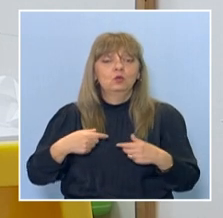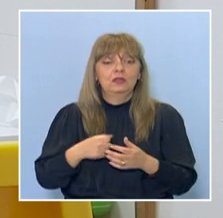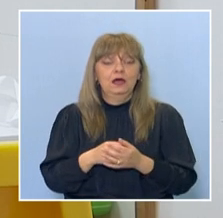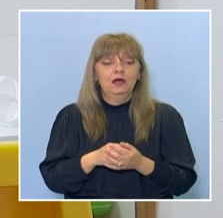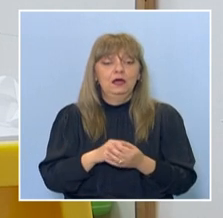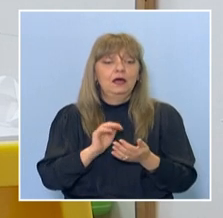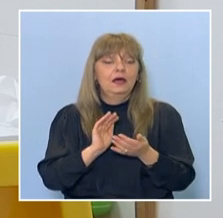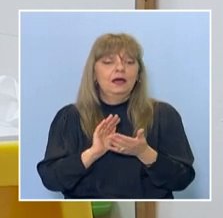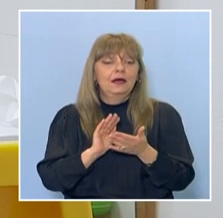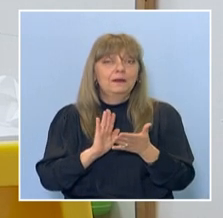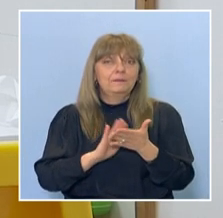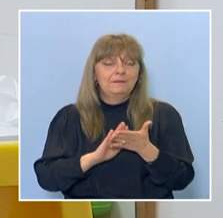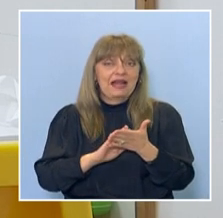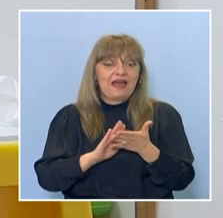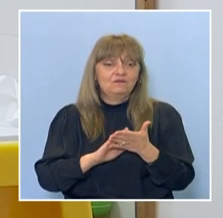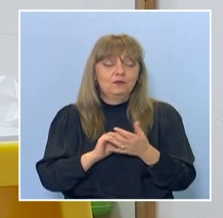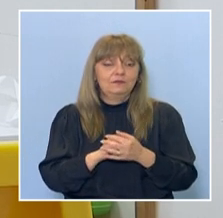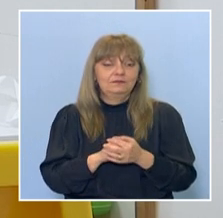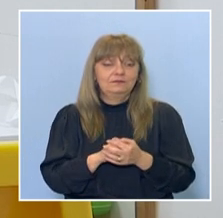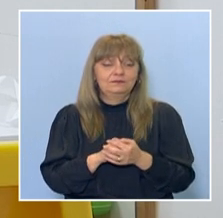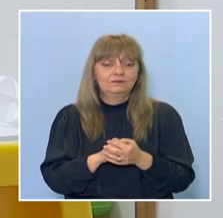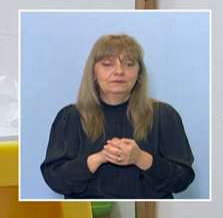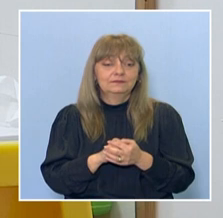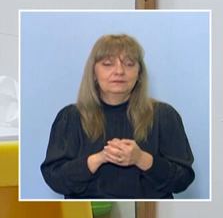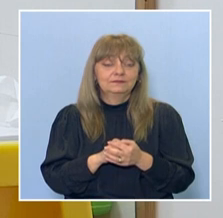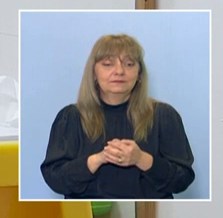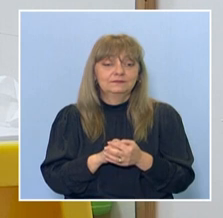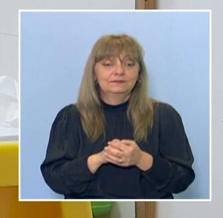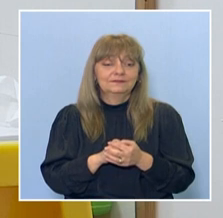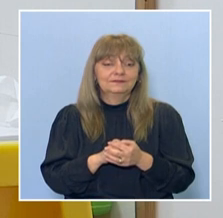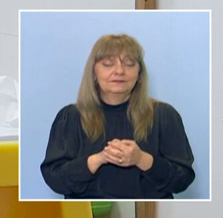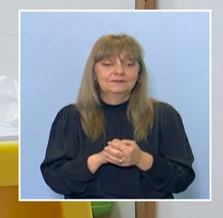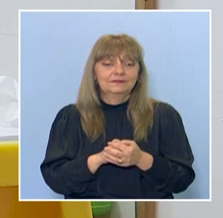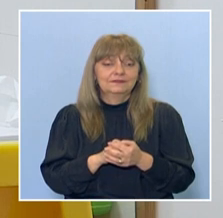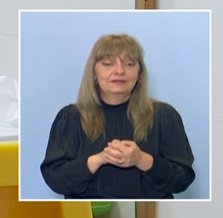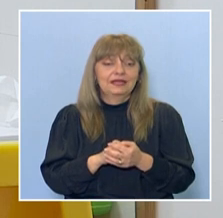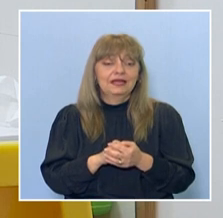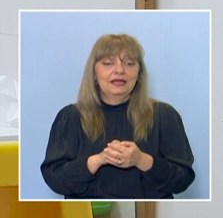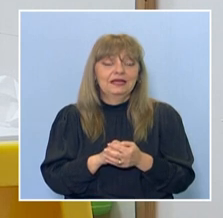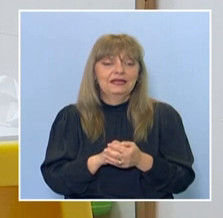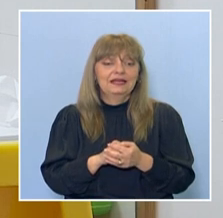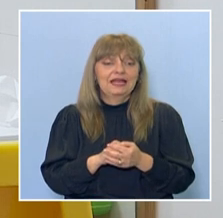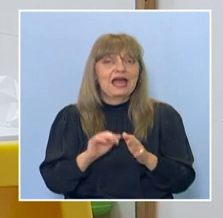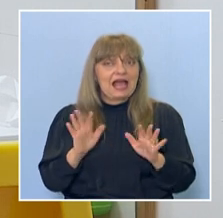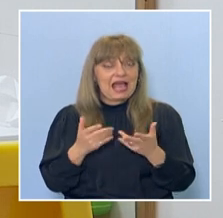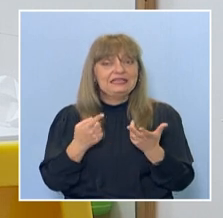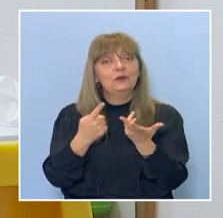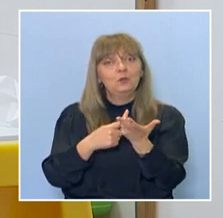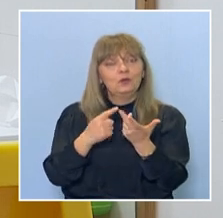Браво! Хубаво надолу езичето. Давай, дърпай. Браво на теб! Хайде сега броя до 5. 5 пъти.